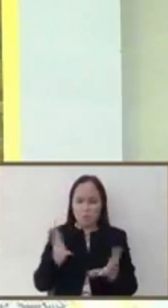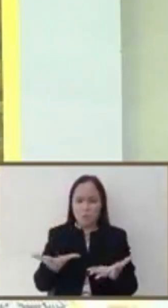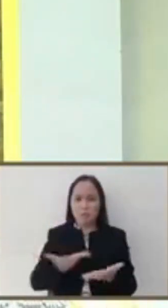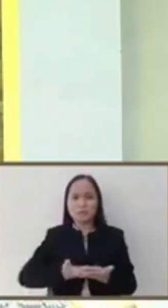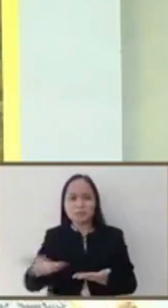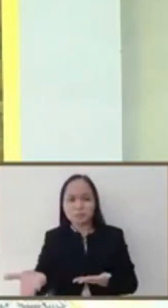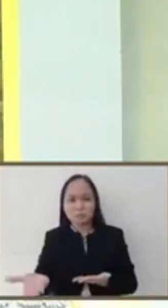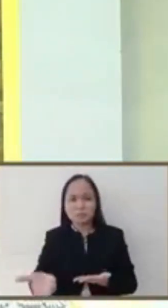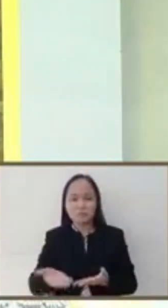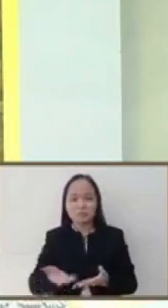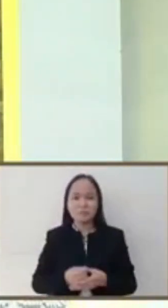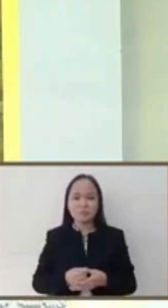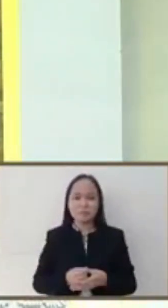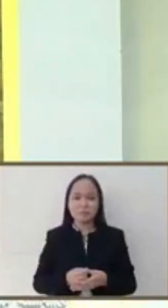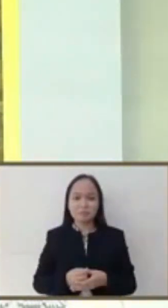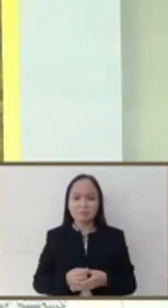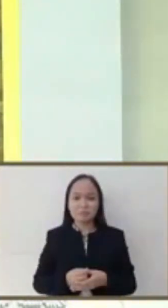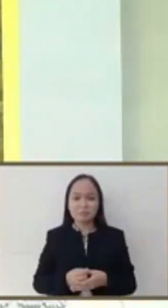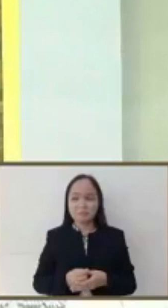Hindi yung gano'n nakuha. But anyways,